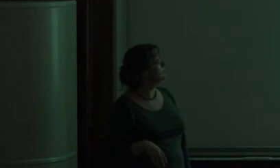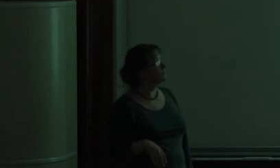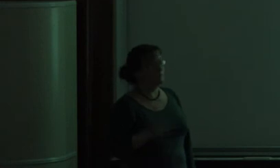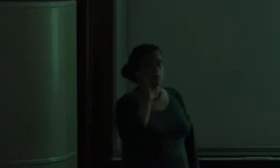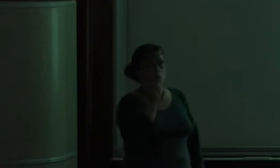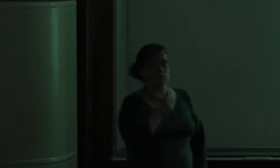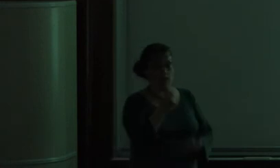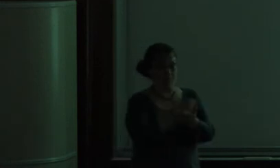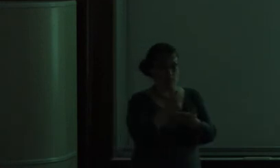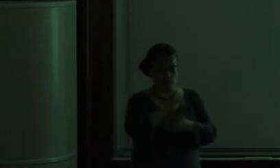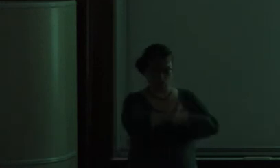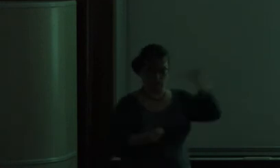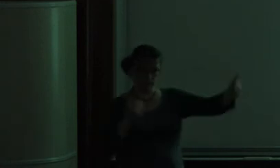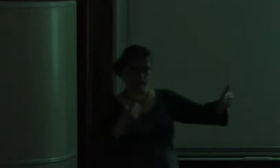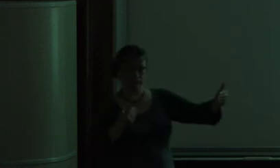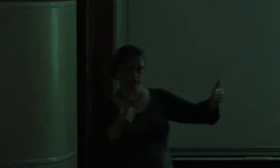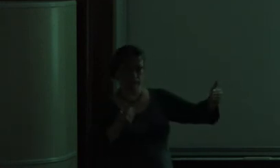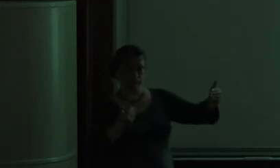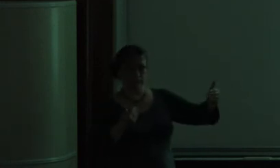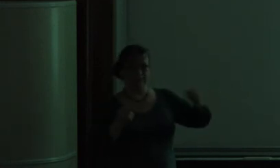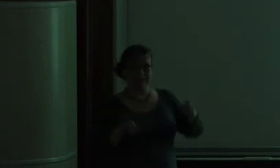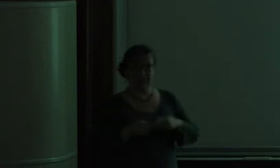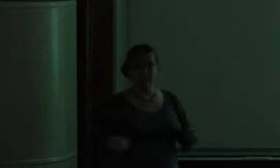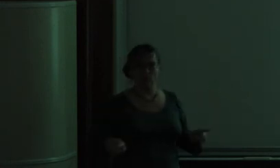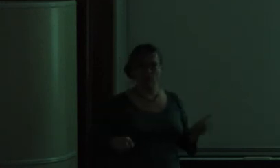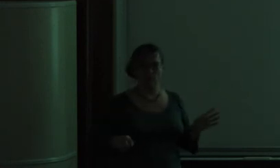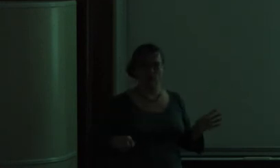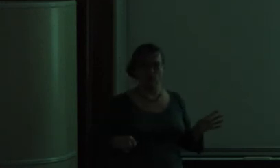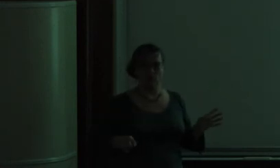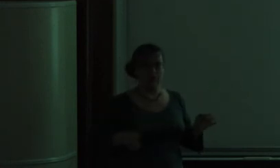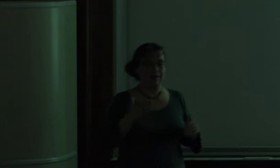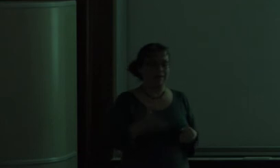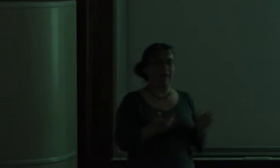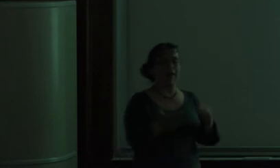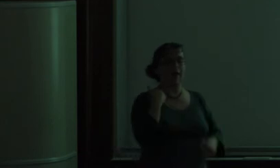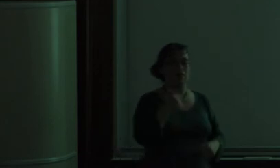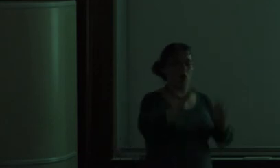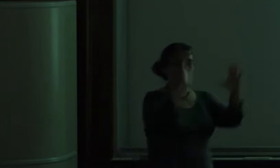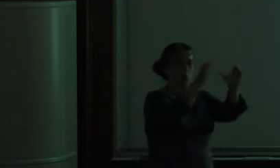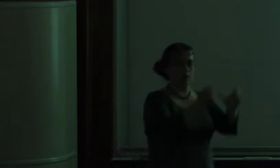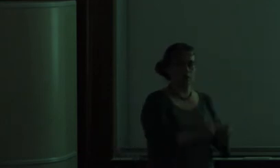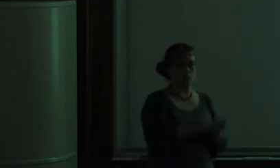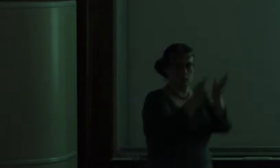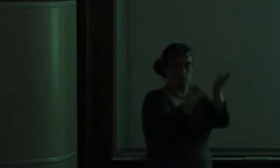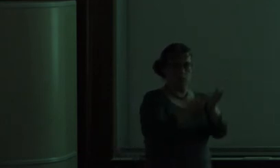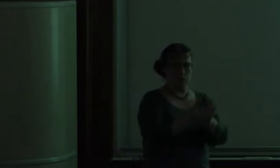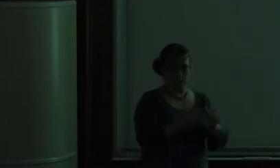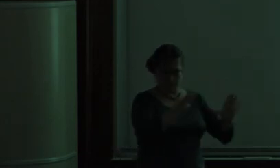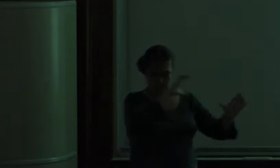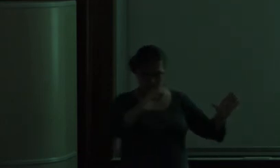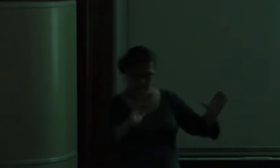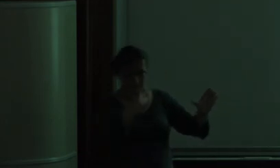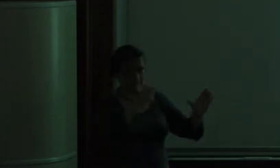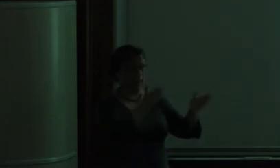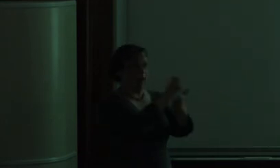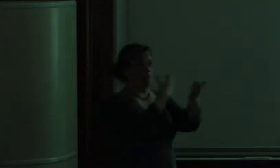là-dedans. Et ça, ça n'a plus rien à voir avec l'itération. Au lieu d'avoir un pool, ce qu'on fait en itération, on récupère des données